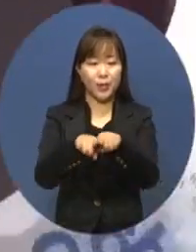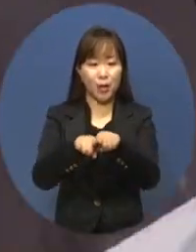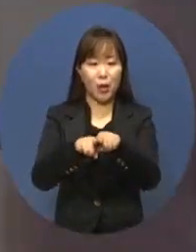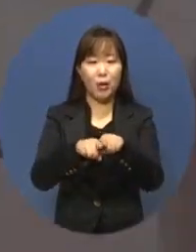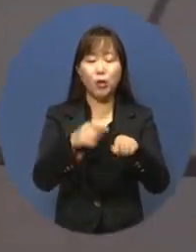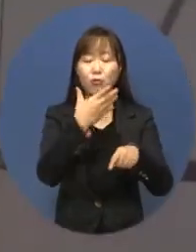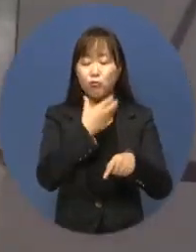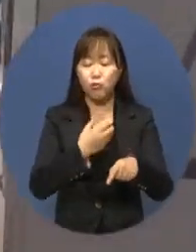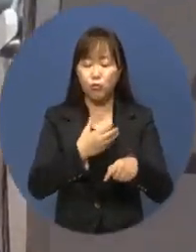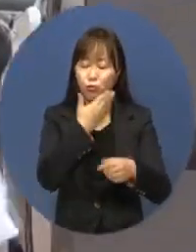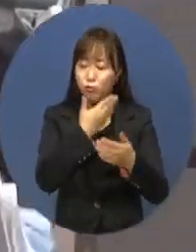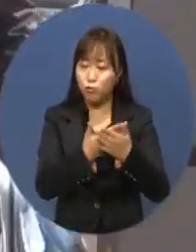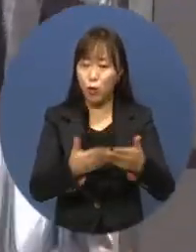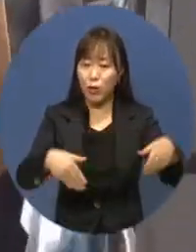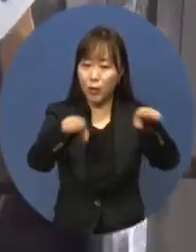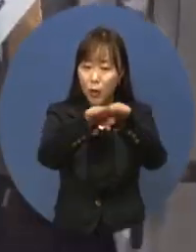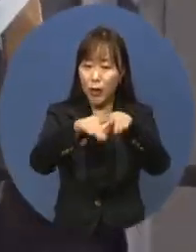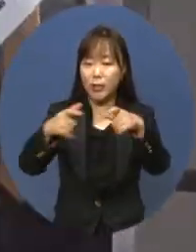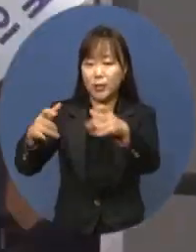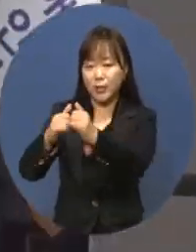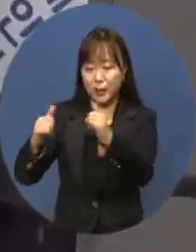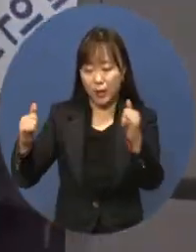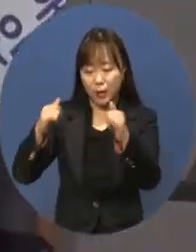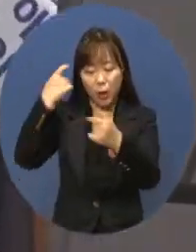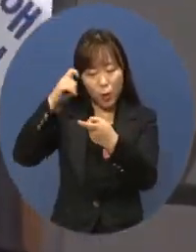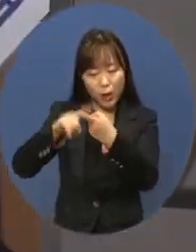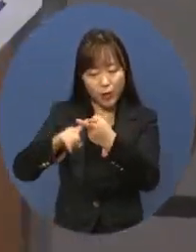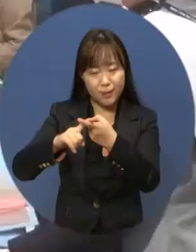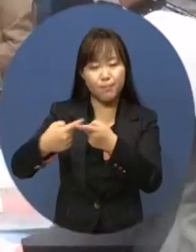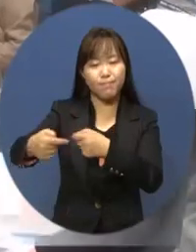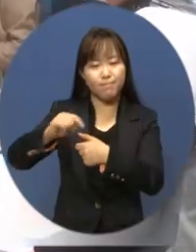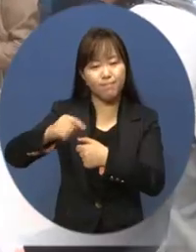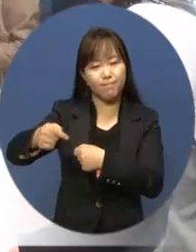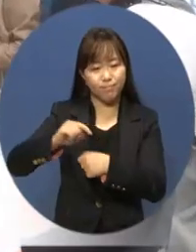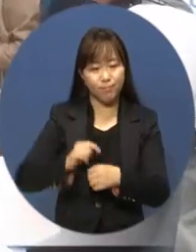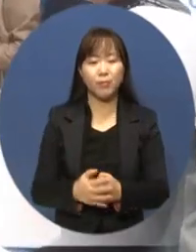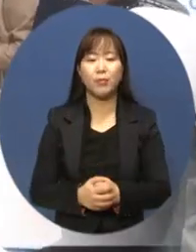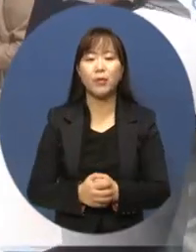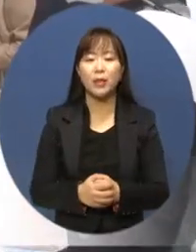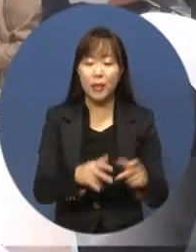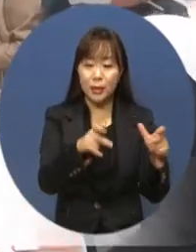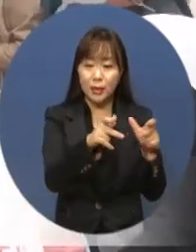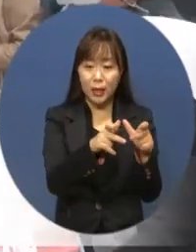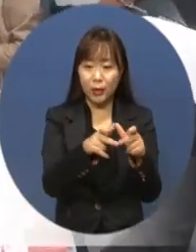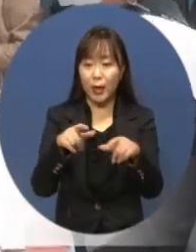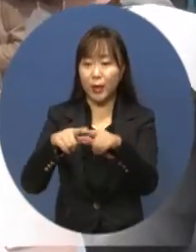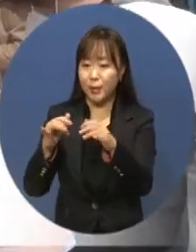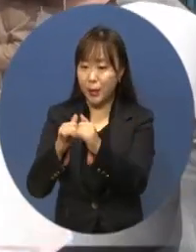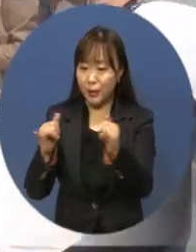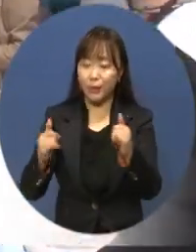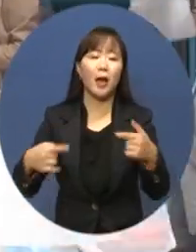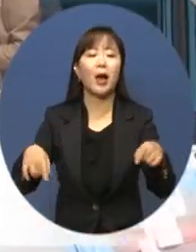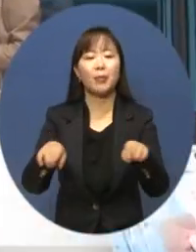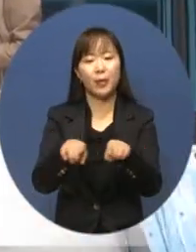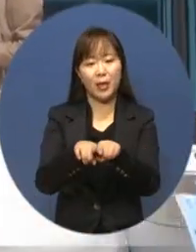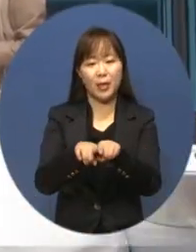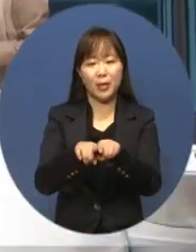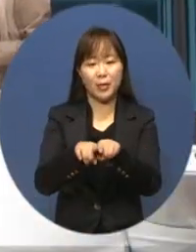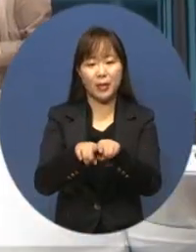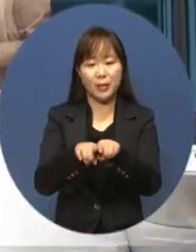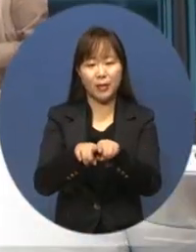관내 주요 기관들과 지역 주민들의 관심을 모았습니다. 장애인과 비장애인이 합심해서